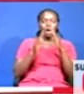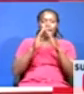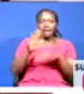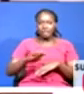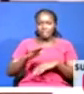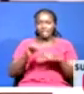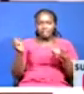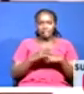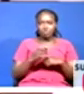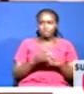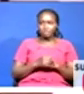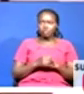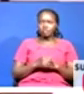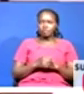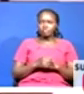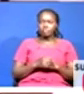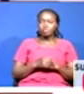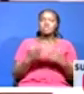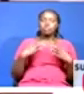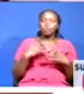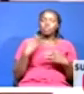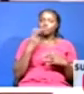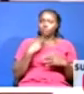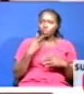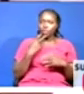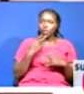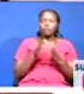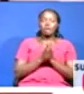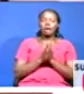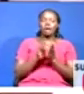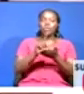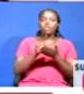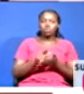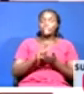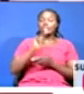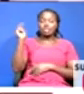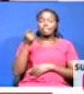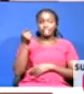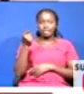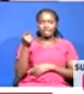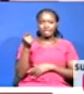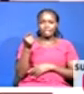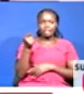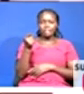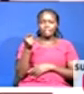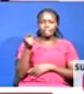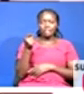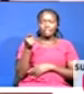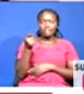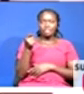mabanda. Watu ambao wako na mortgage katika taifa letu la Kenya